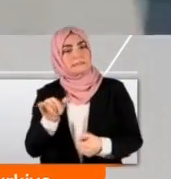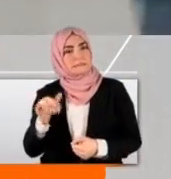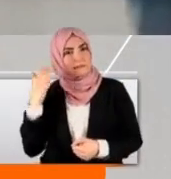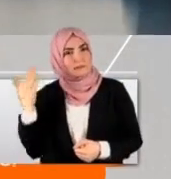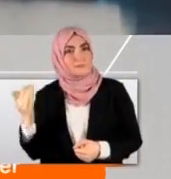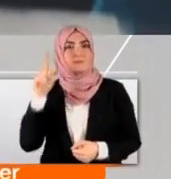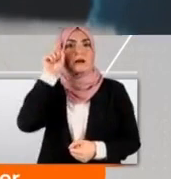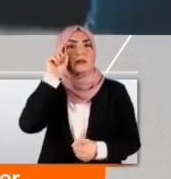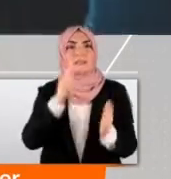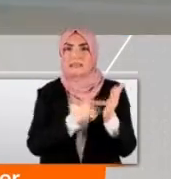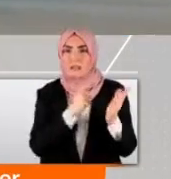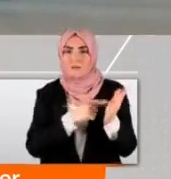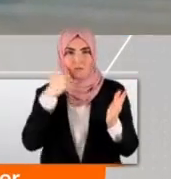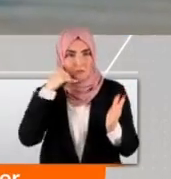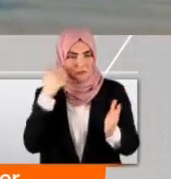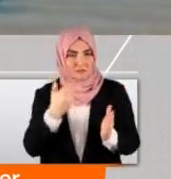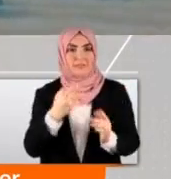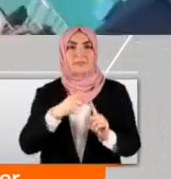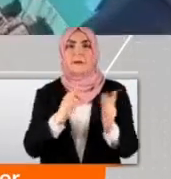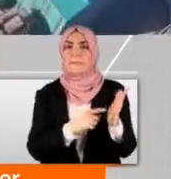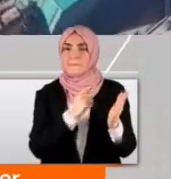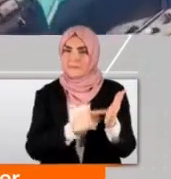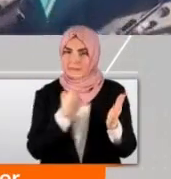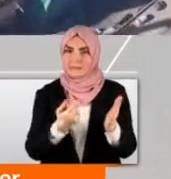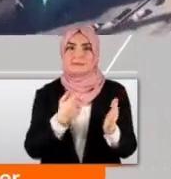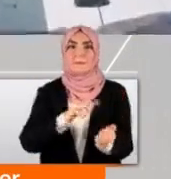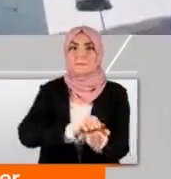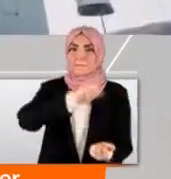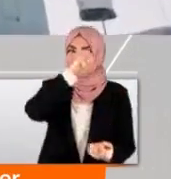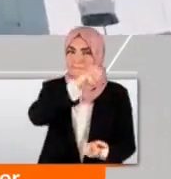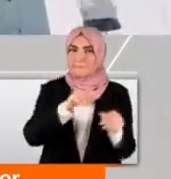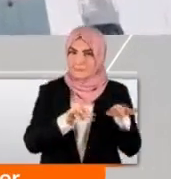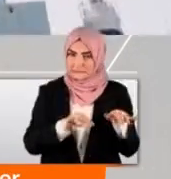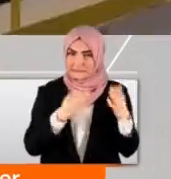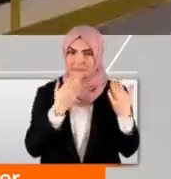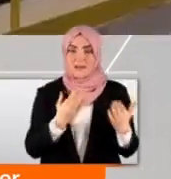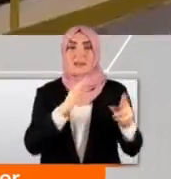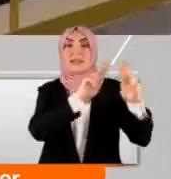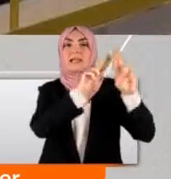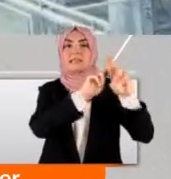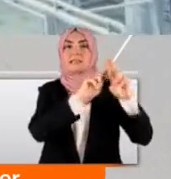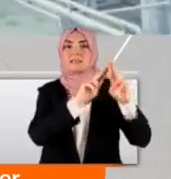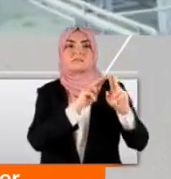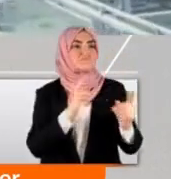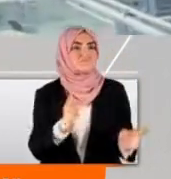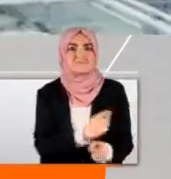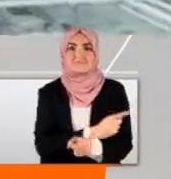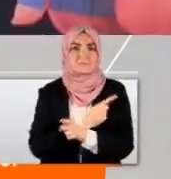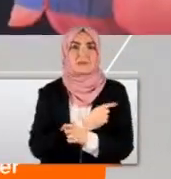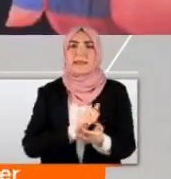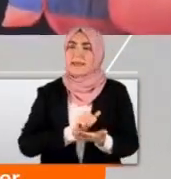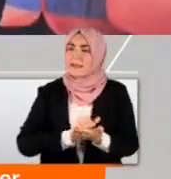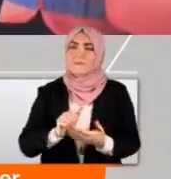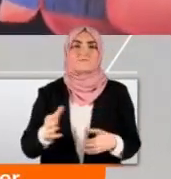akıllı telefonlar, tabletler, dizüstü bilgisayarlar, elektrikli aletler dahil olmak üzere